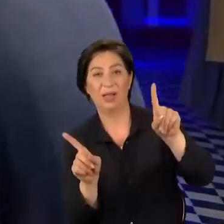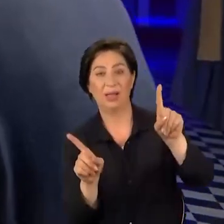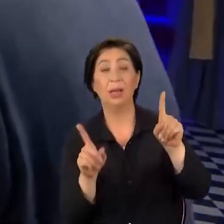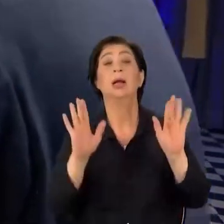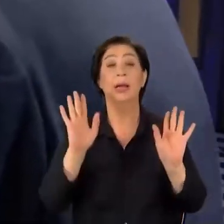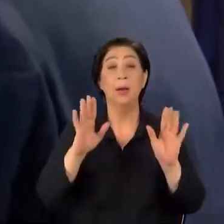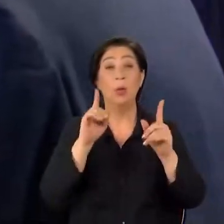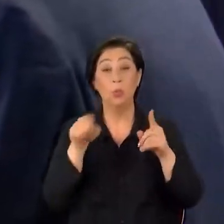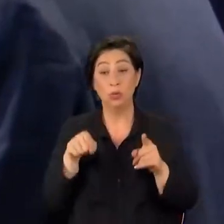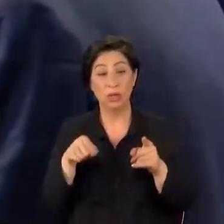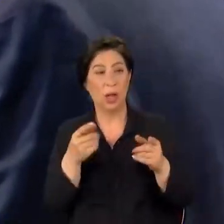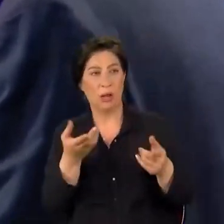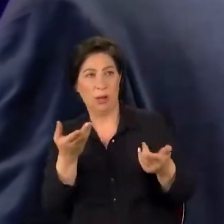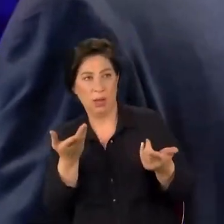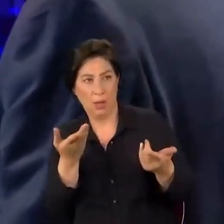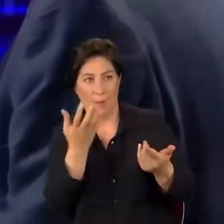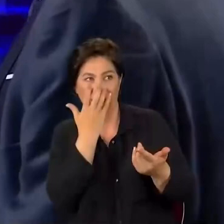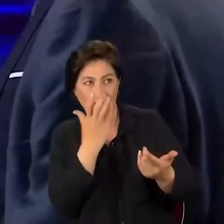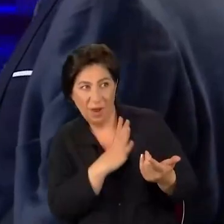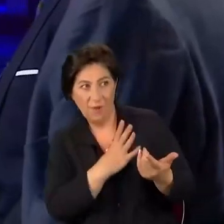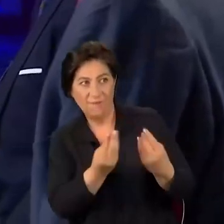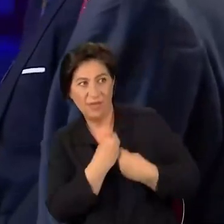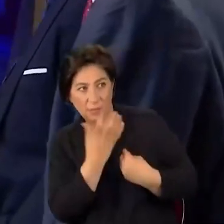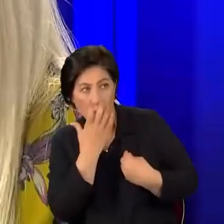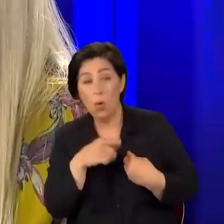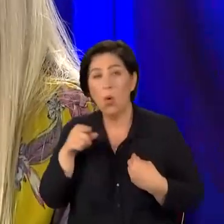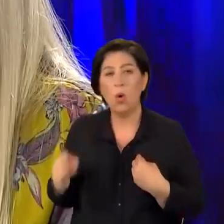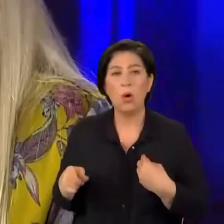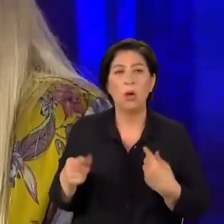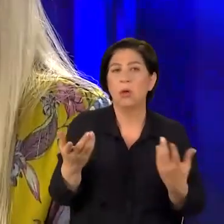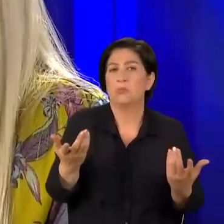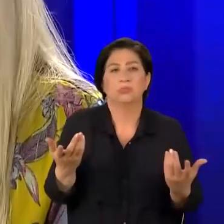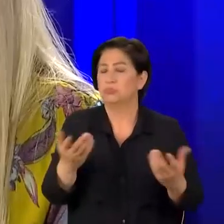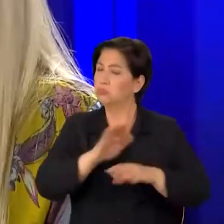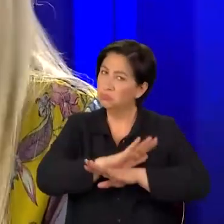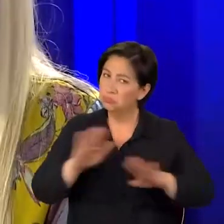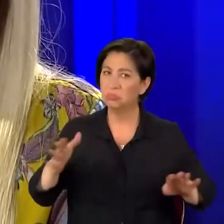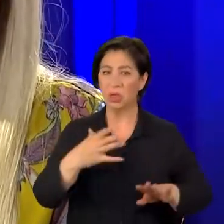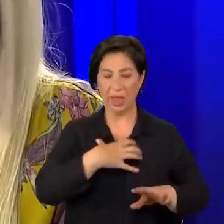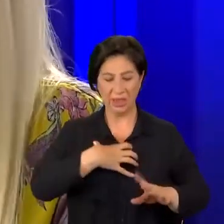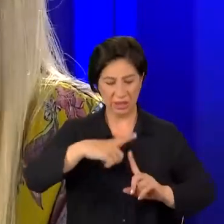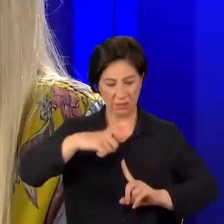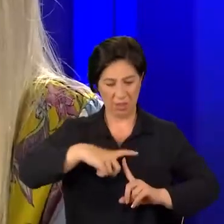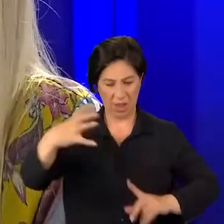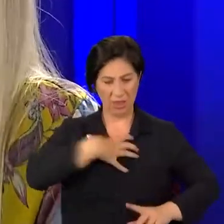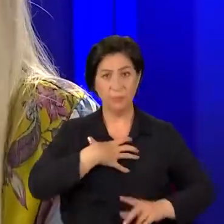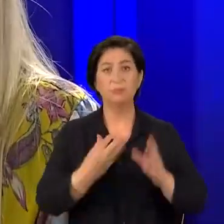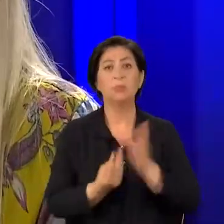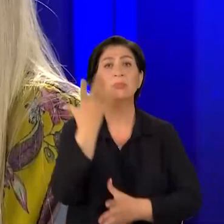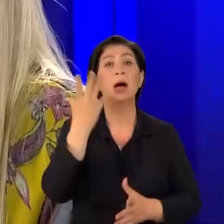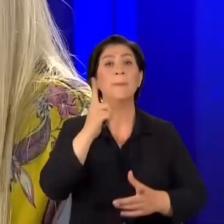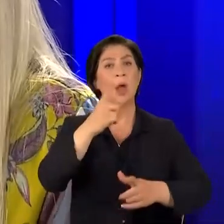tarafta çıkarlar, beklentiler belki biraz daha ön planda ama öbür tarafta çıkarları hilafına tam da kimliğine sahip çıkma, bir